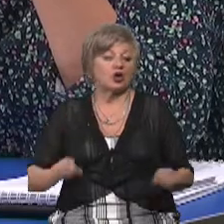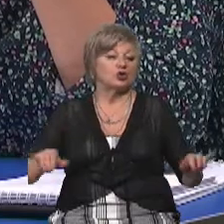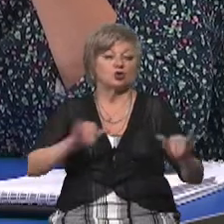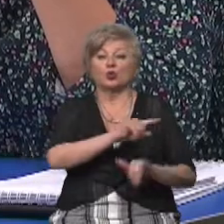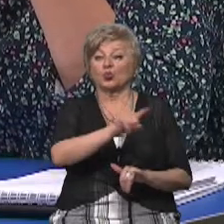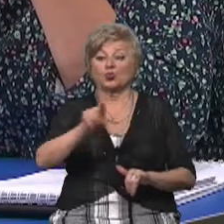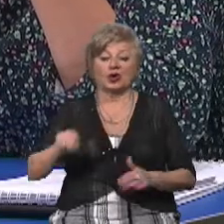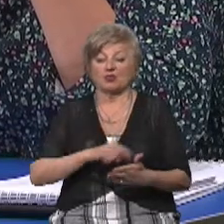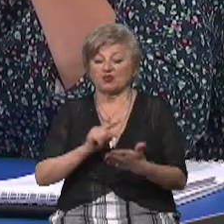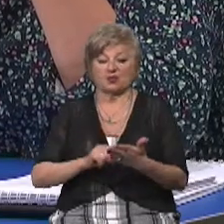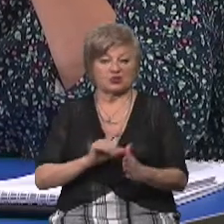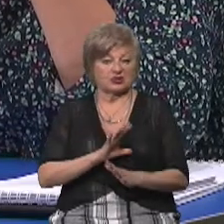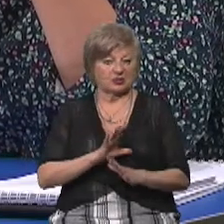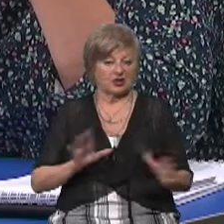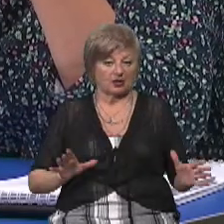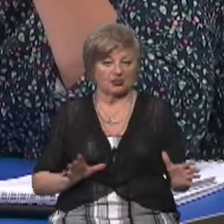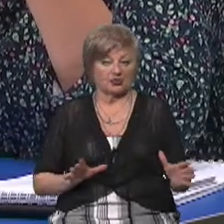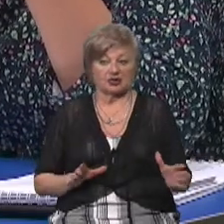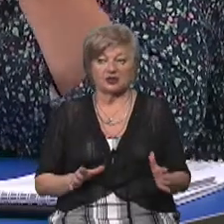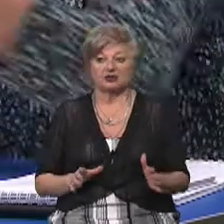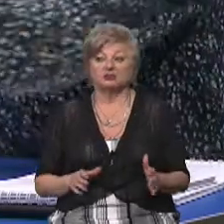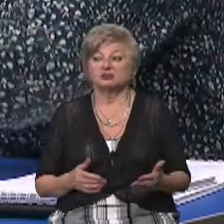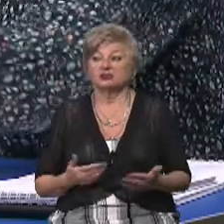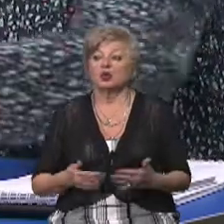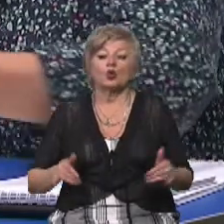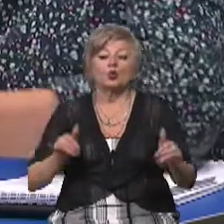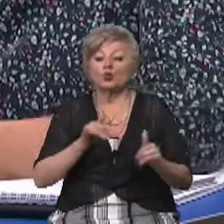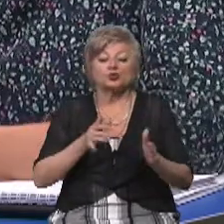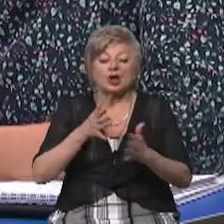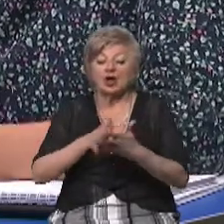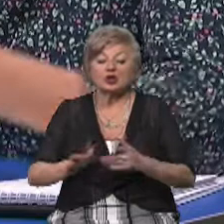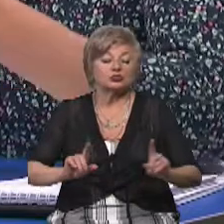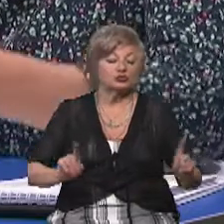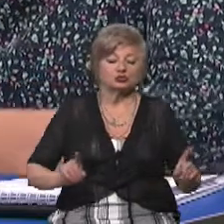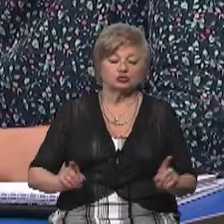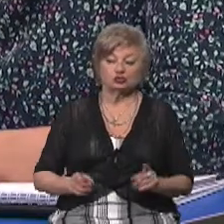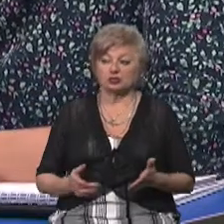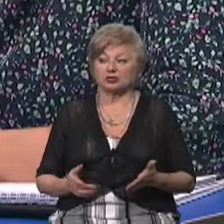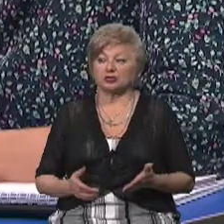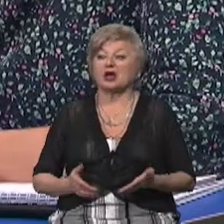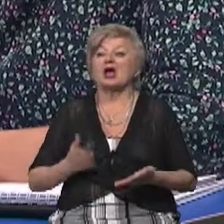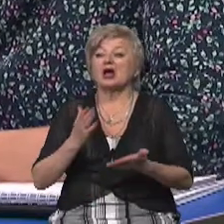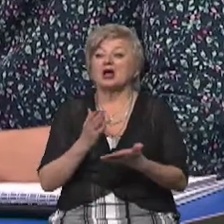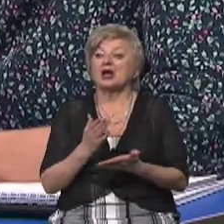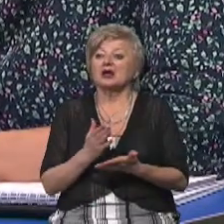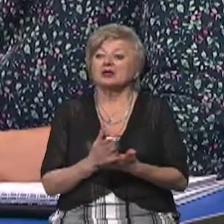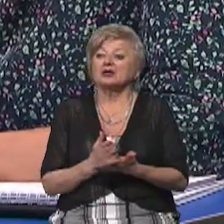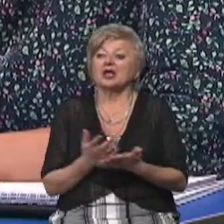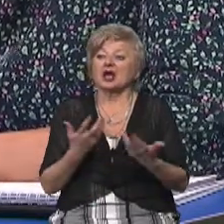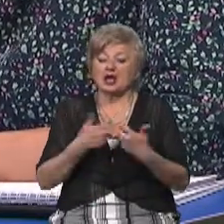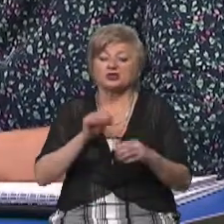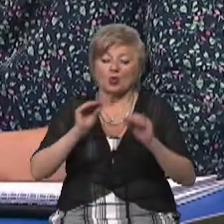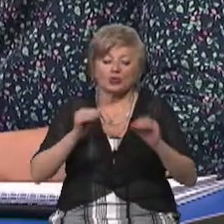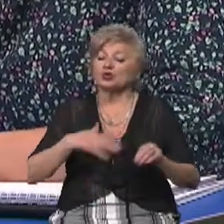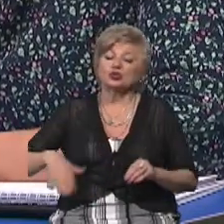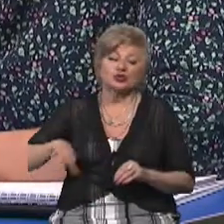вопросов, распространилось облако куда-то, не распространилось и так куди далее. Куди воно полетіло и что з ним? Да. Є обладнання відповідно. Ви казали, що це